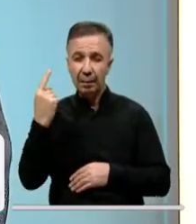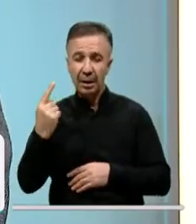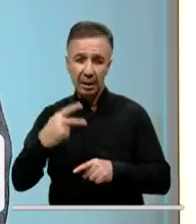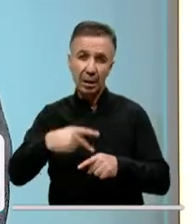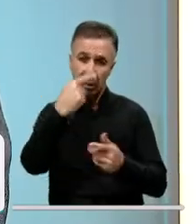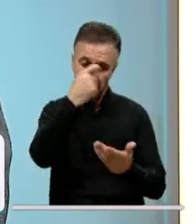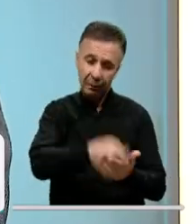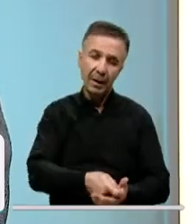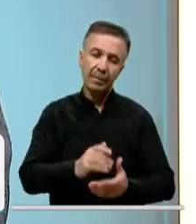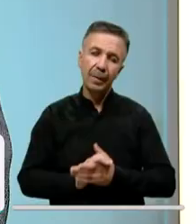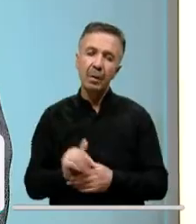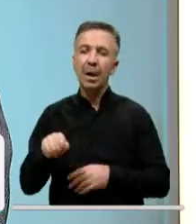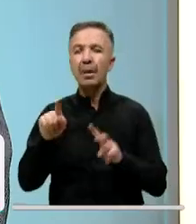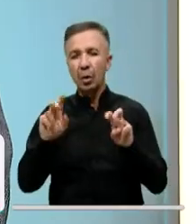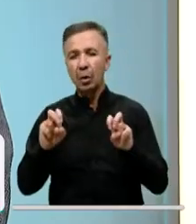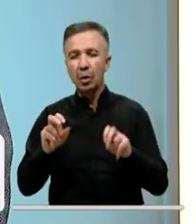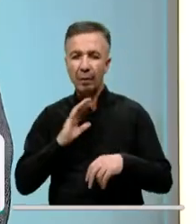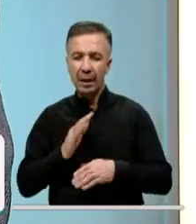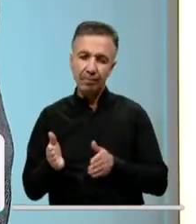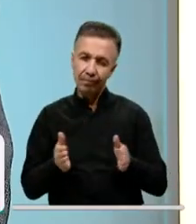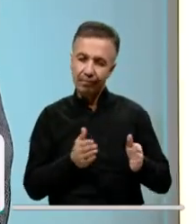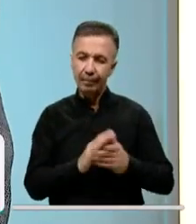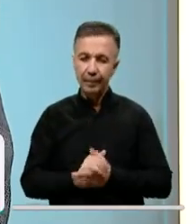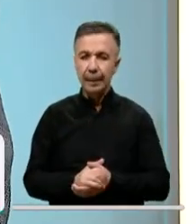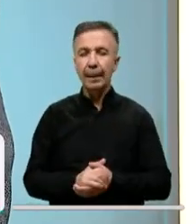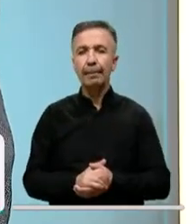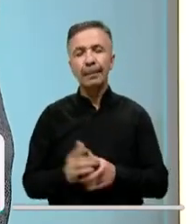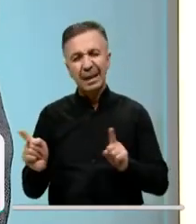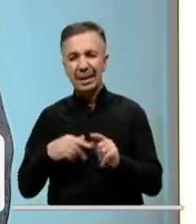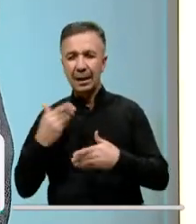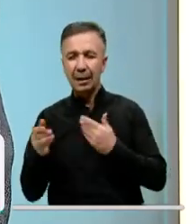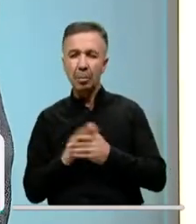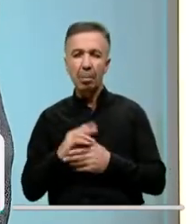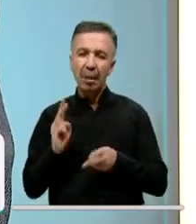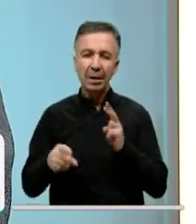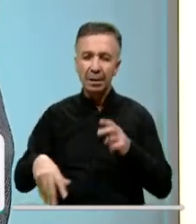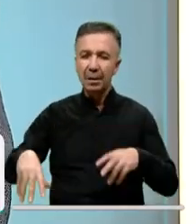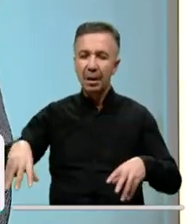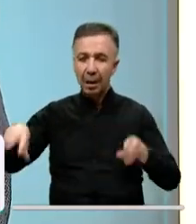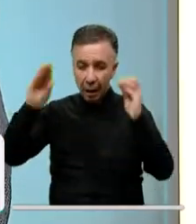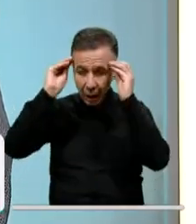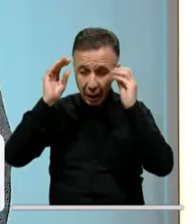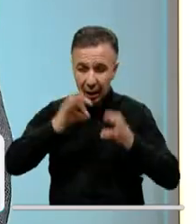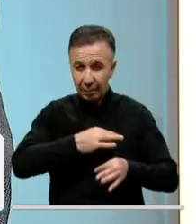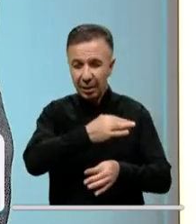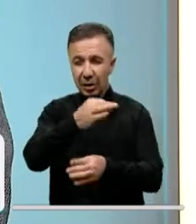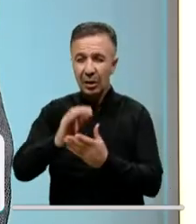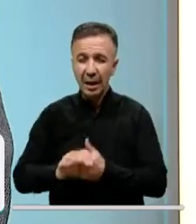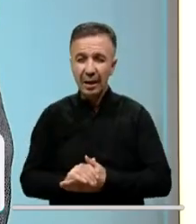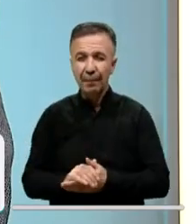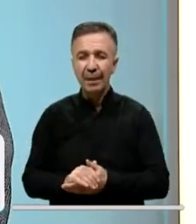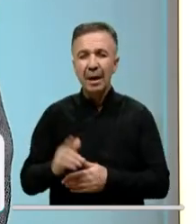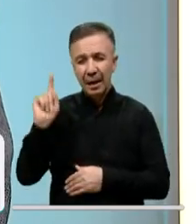Burada bir husus var. Kısaca işaret etmek istiyorum. Buyurun. Bazı alimler ilk